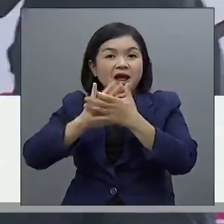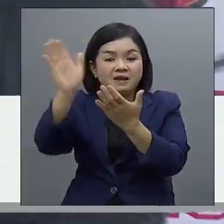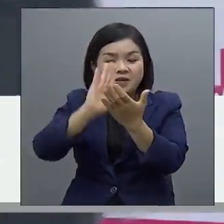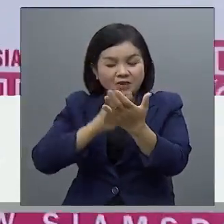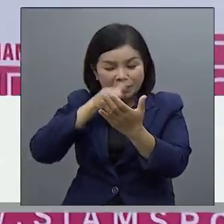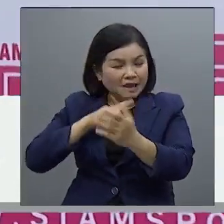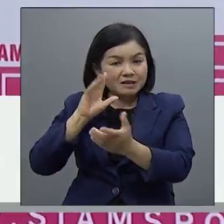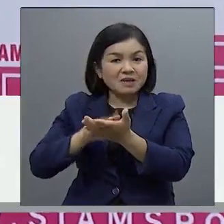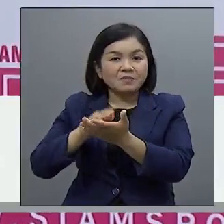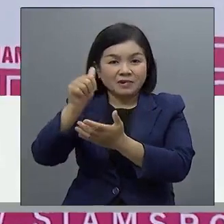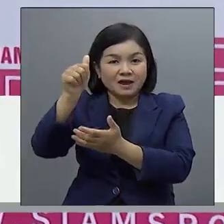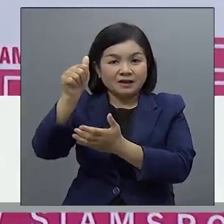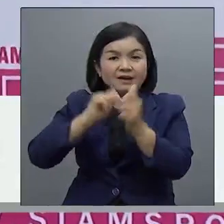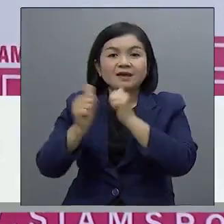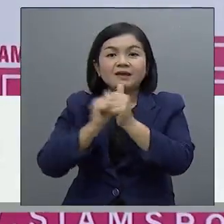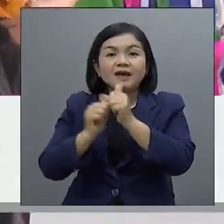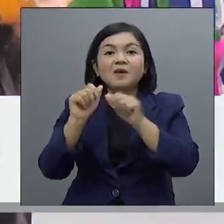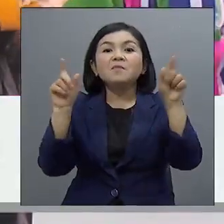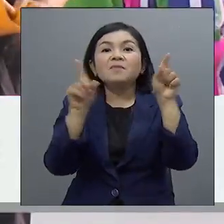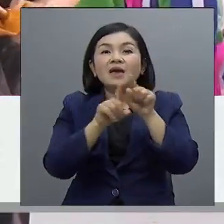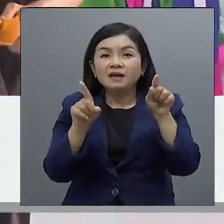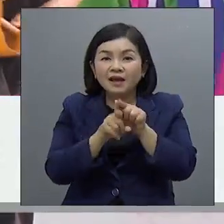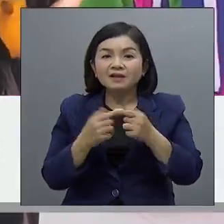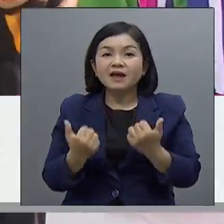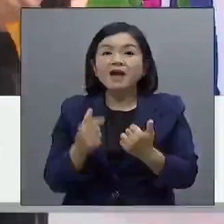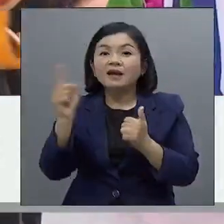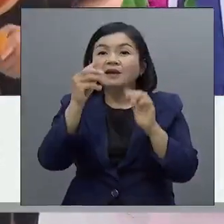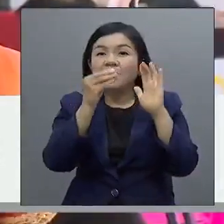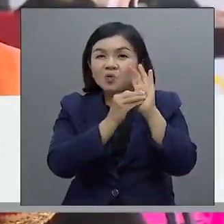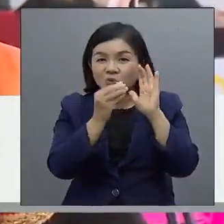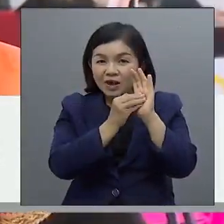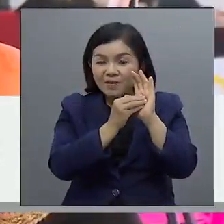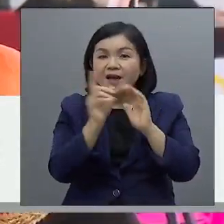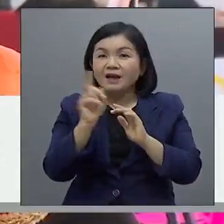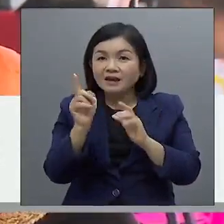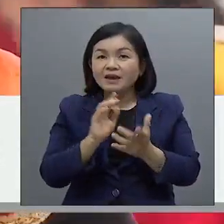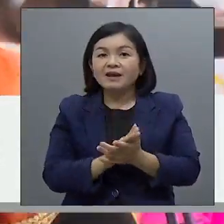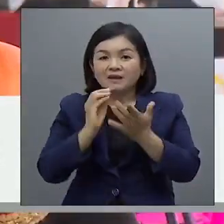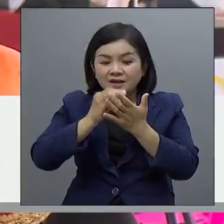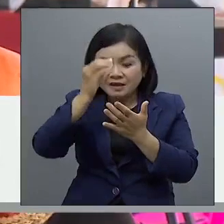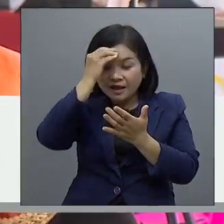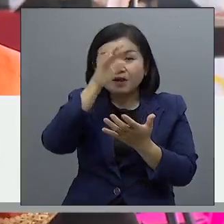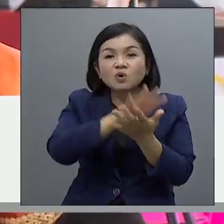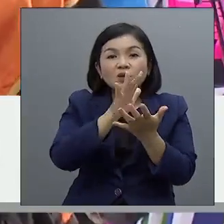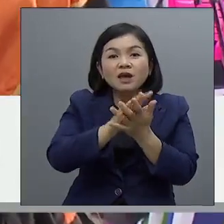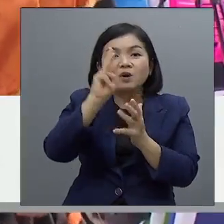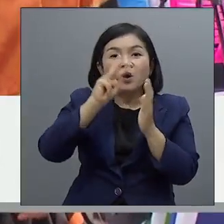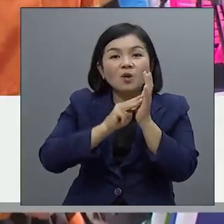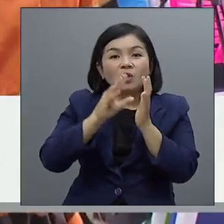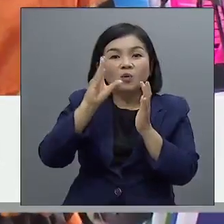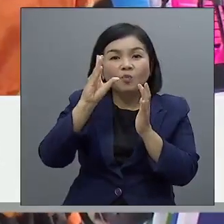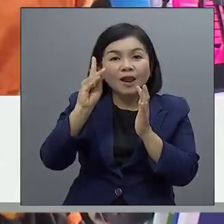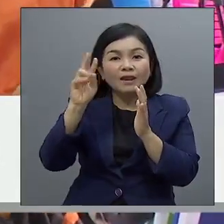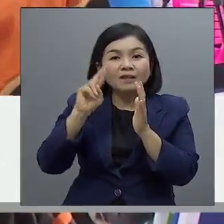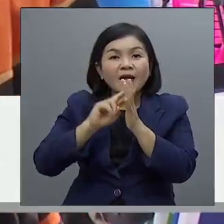นี้เช่นเดียวกับทีมกระบี่กระบองจากกรุงเทพมหานครครับที่ล้วนเป็นนักเรียนจากโรงเรียนวัดราชบพิตรที่รู้สึกภูมิใ